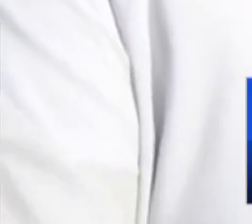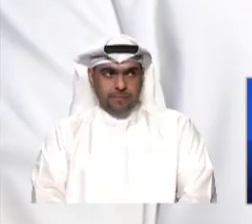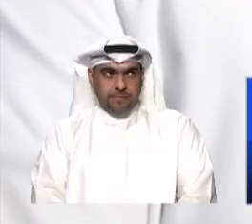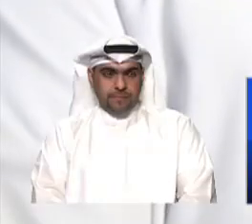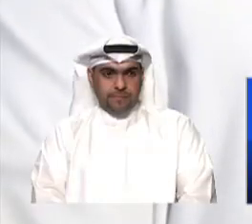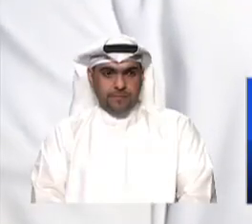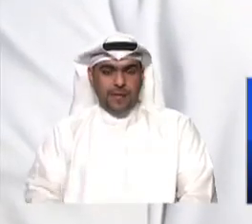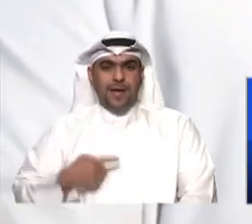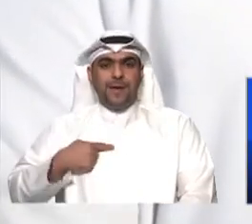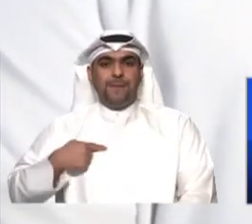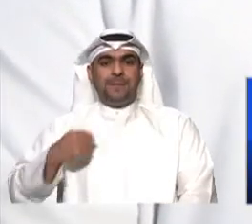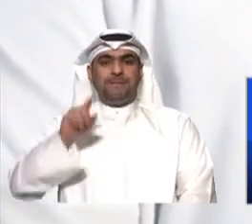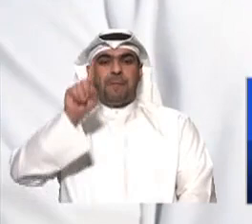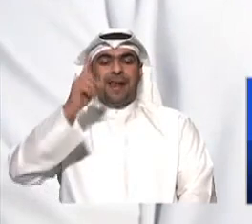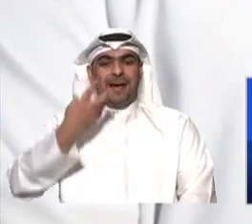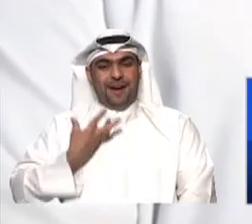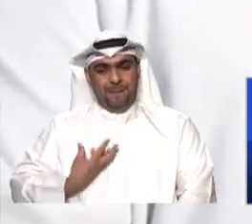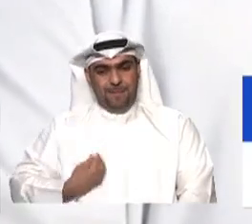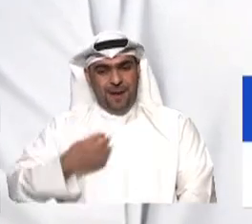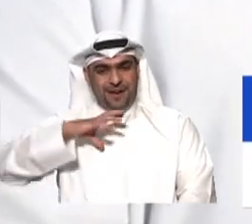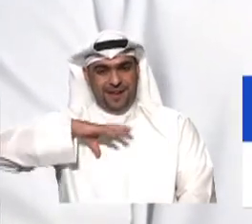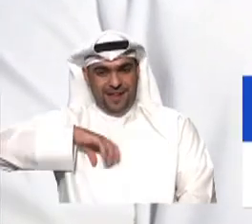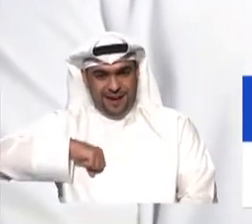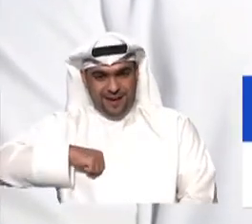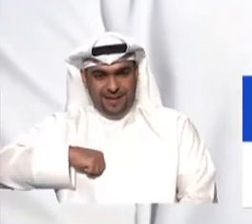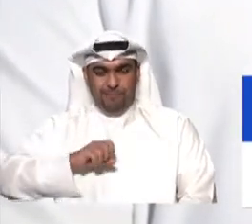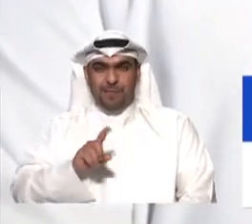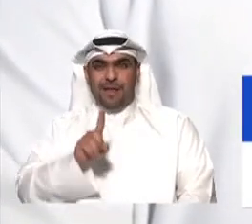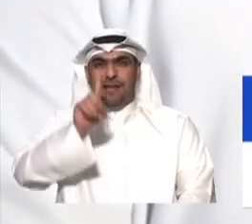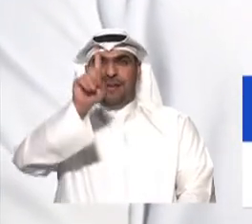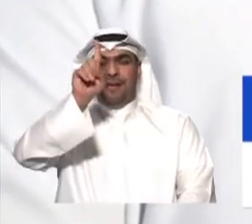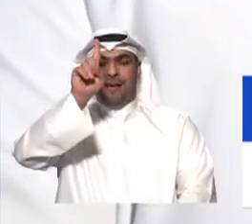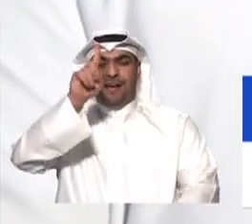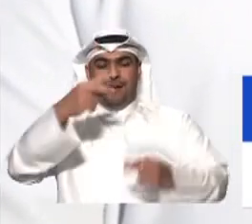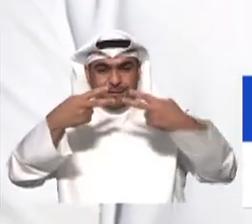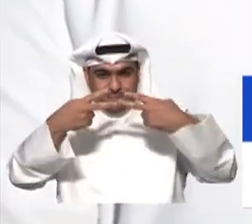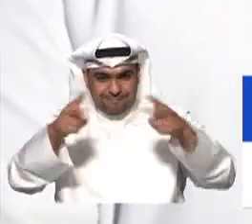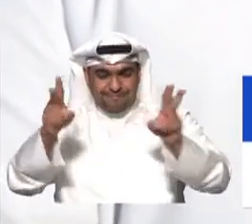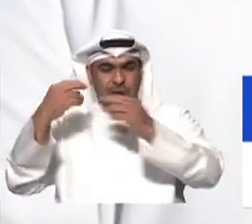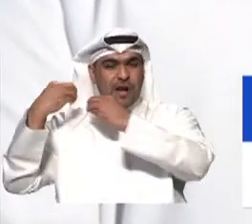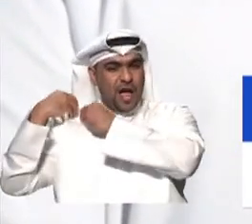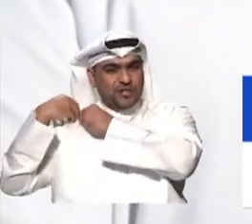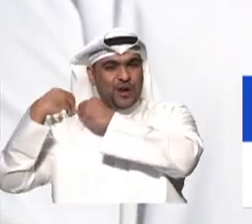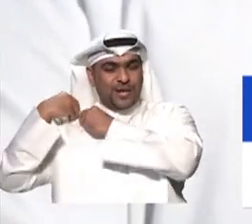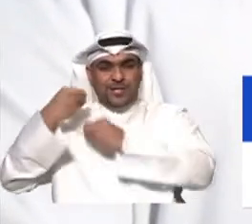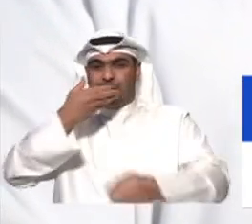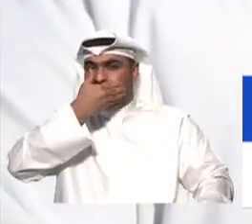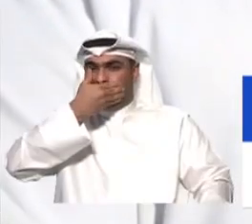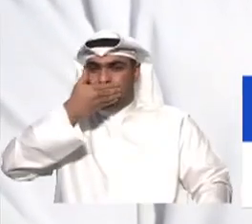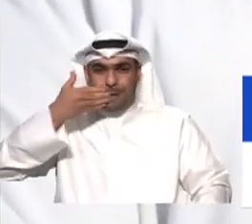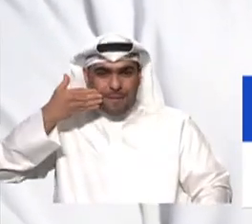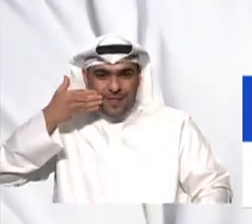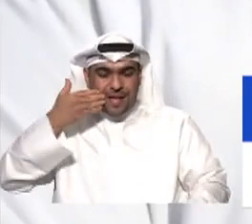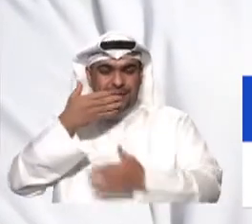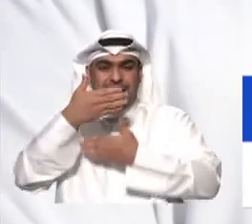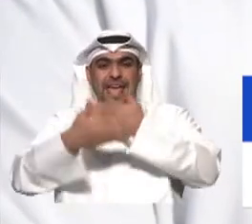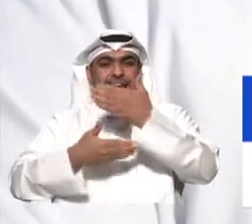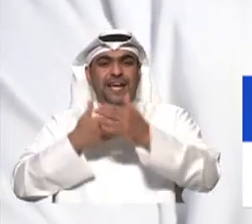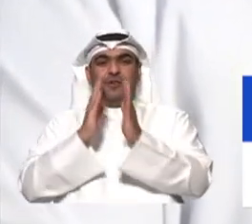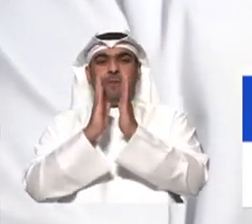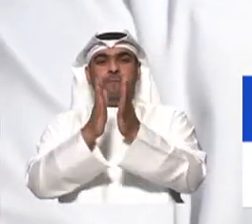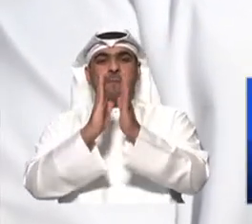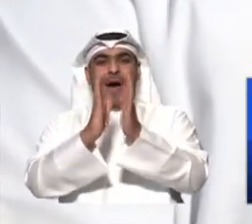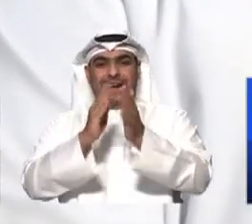بسم الله الرحمن الرحيم، الله يتقبل طاعتكم إن شاء الله وعيدكم مبارك. ما في شك بأن بعد صلاة